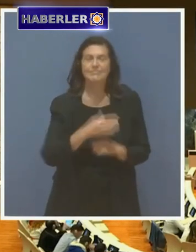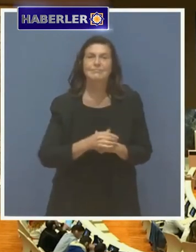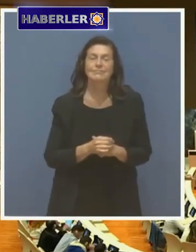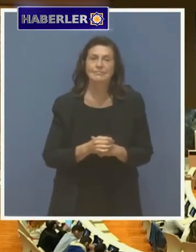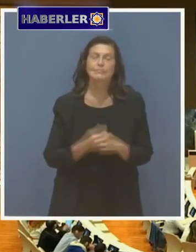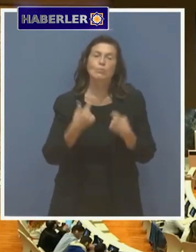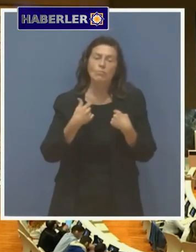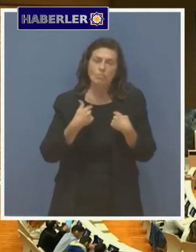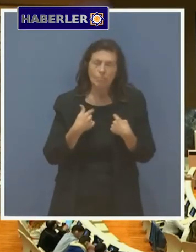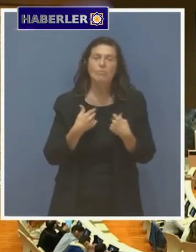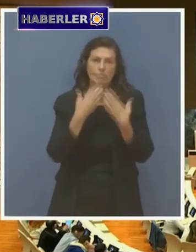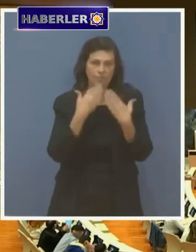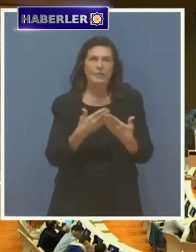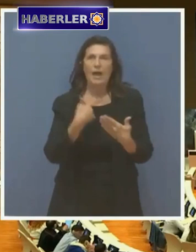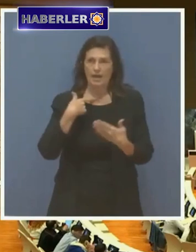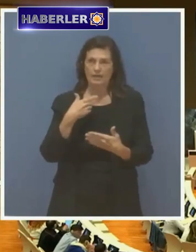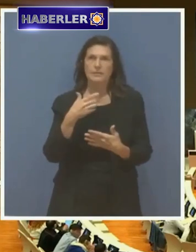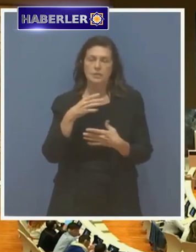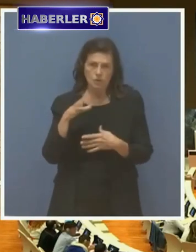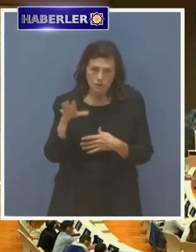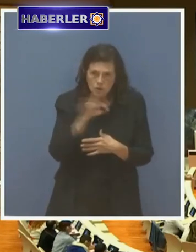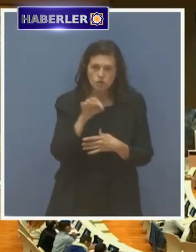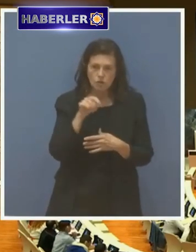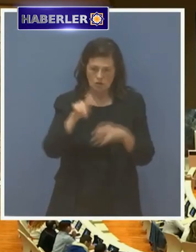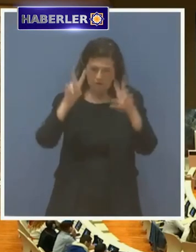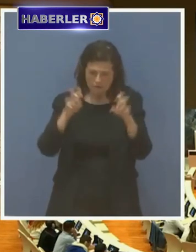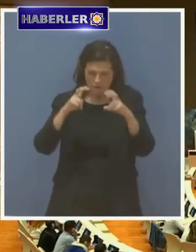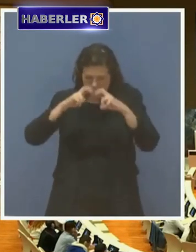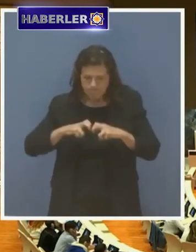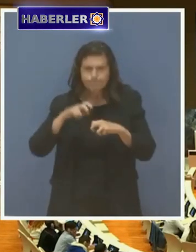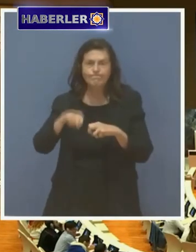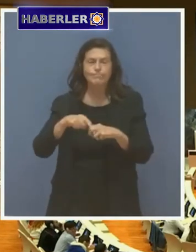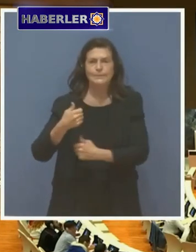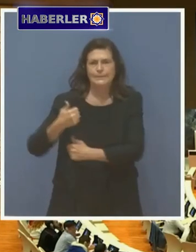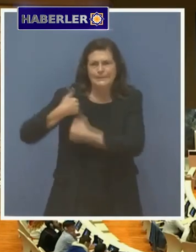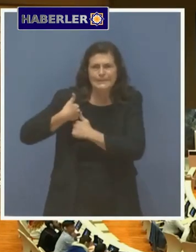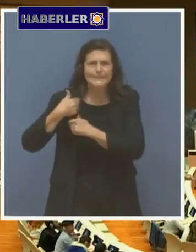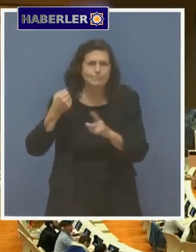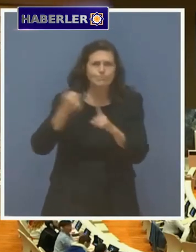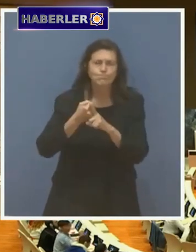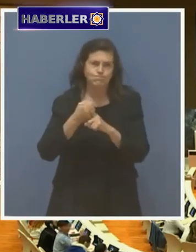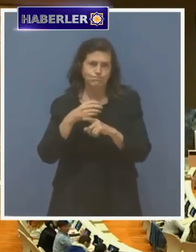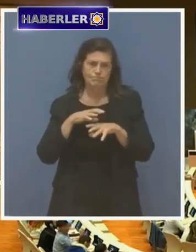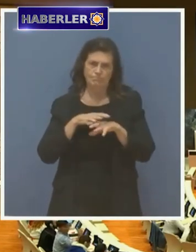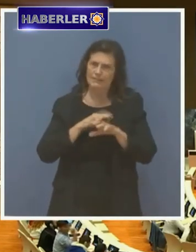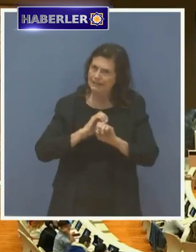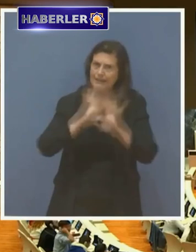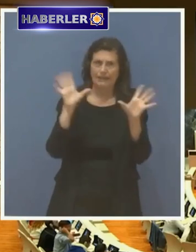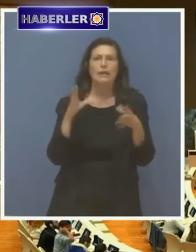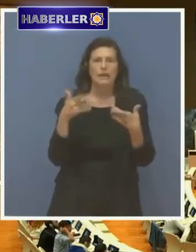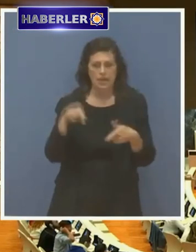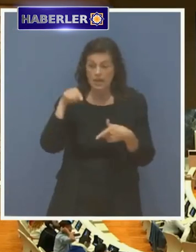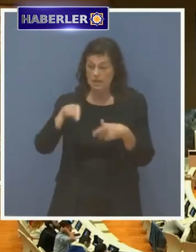Suriye, Irak ve Batı Ermenistan'ın işgal altındaki topraklarını bombalamak, diğer bir de işte tüm Küçük Asya ve Orta